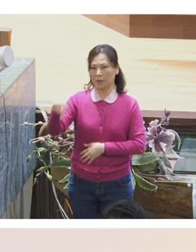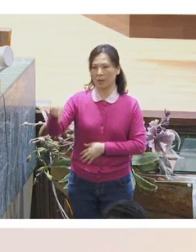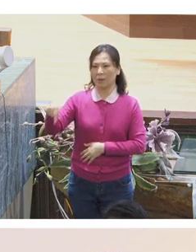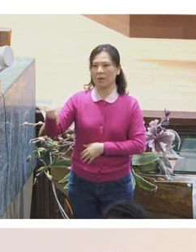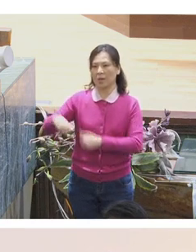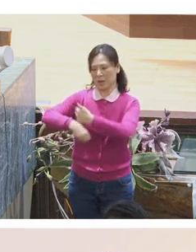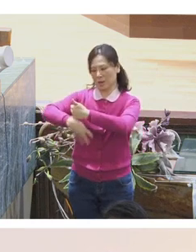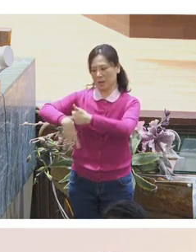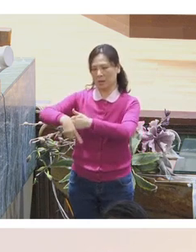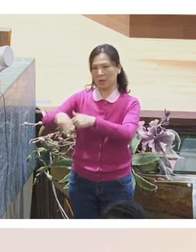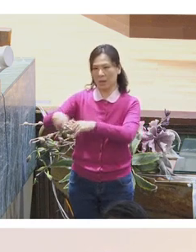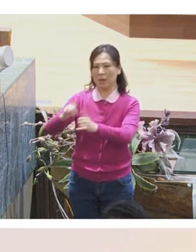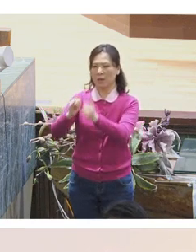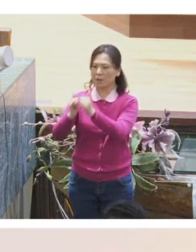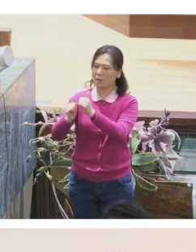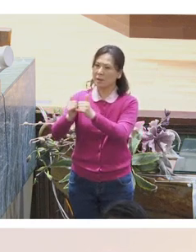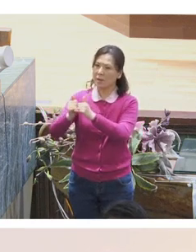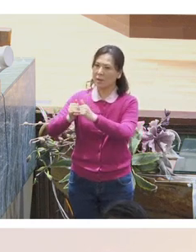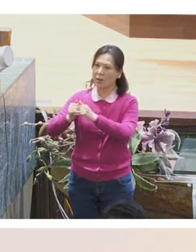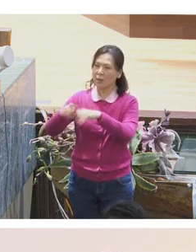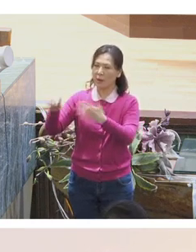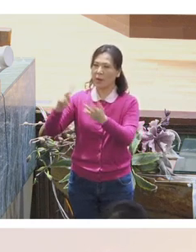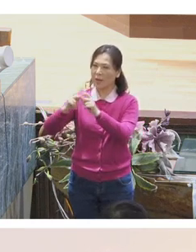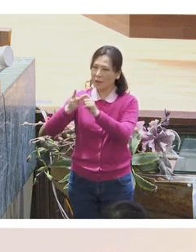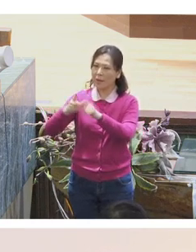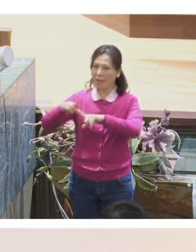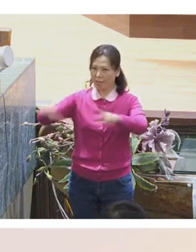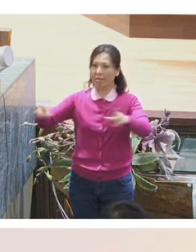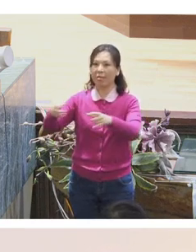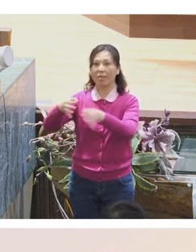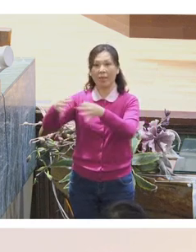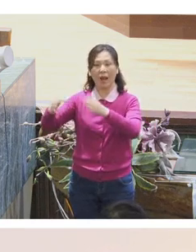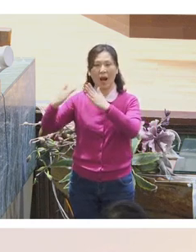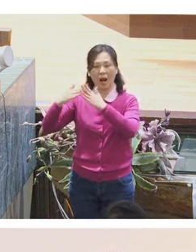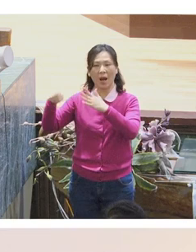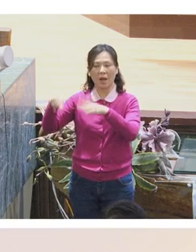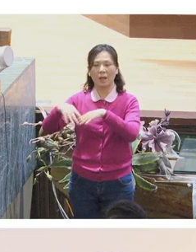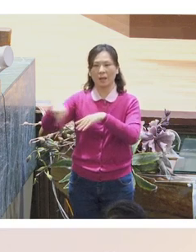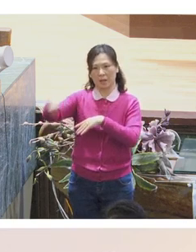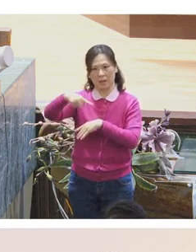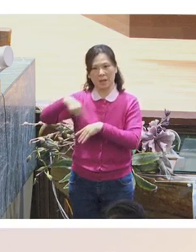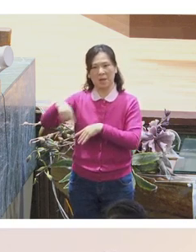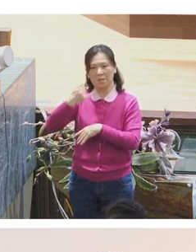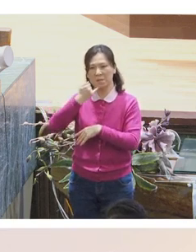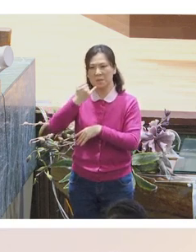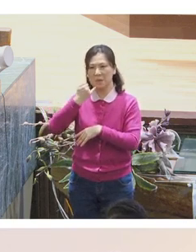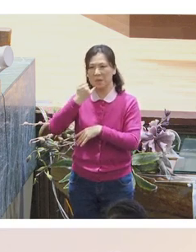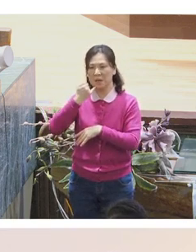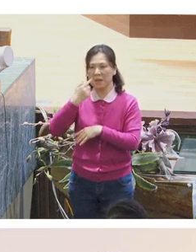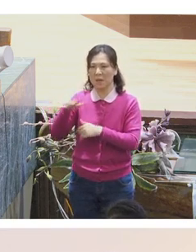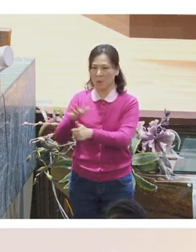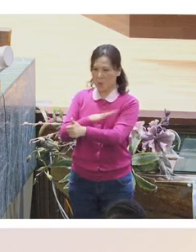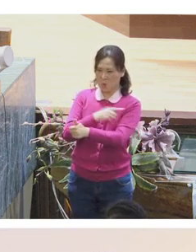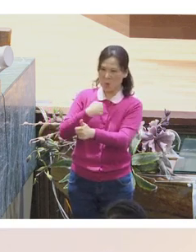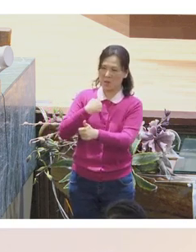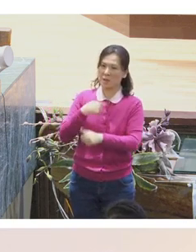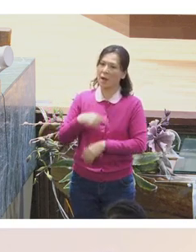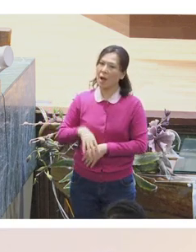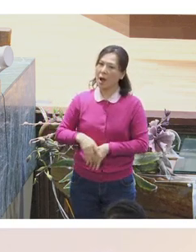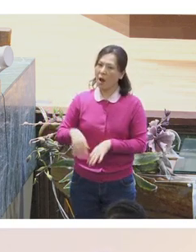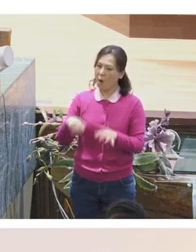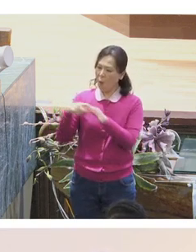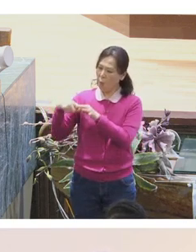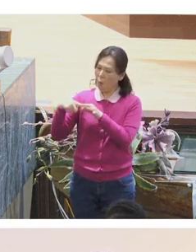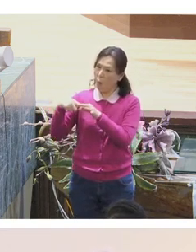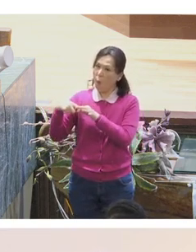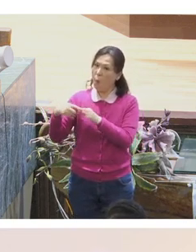跟这个大型营业的这些超商他们的结构，可以去让我们生，他想要赚我们的钱，卖